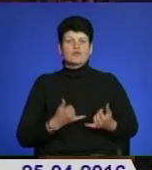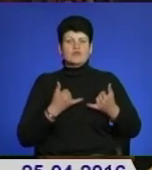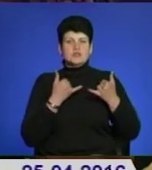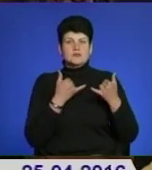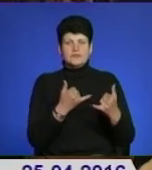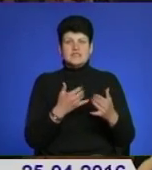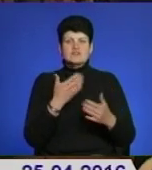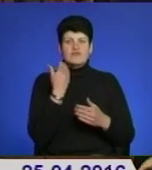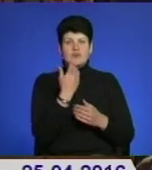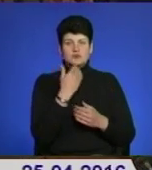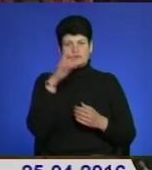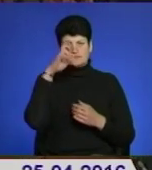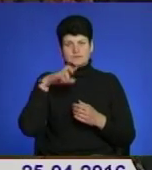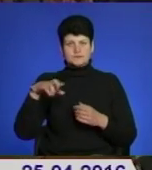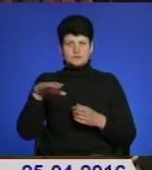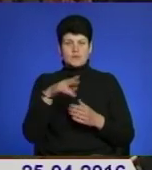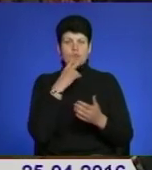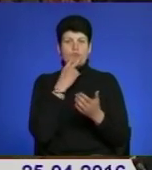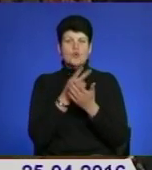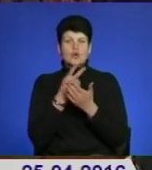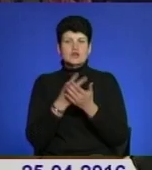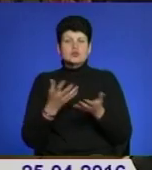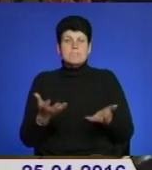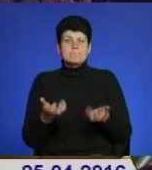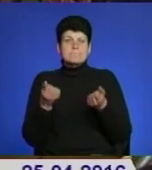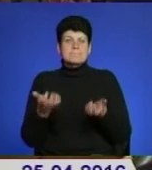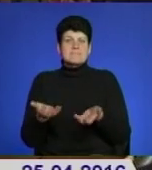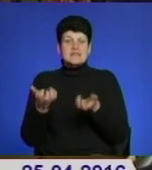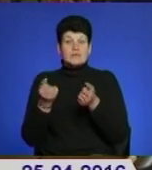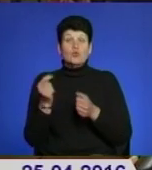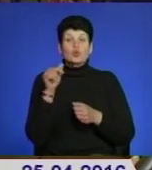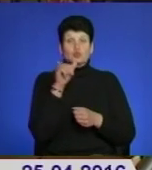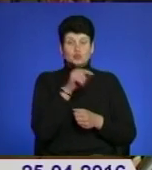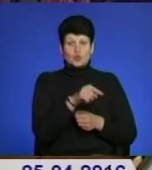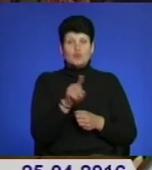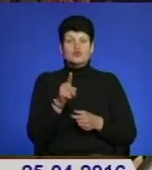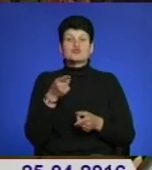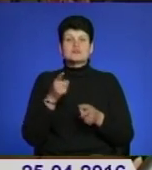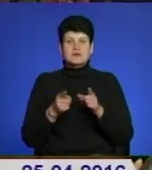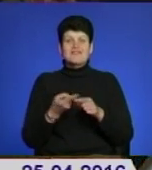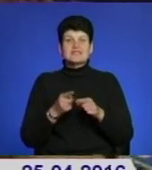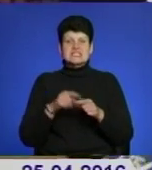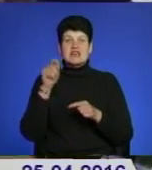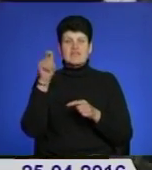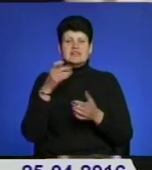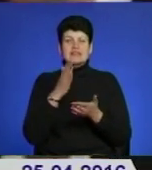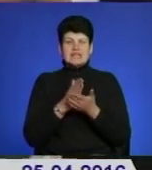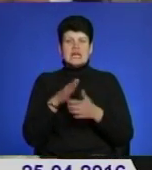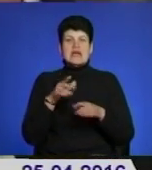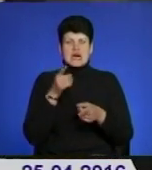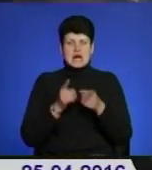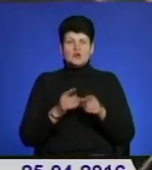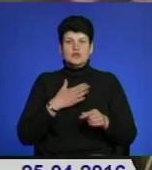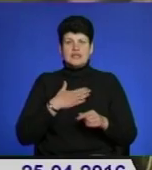вашою країною, показуючи підтримку у тому, що справді ця війна є реальною на нашій території